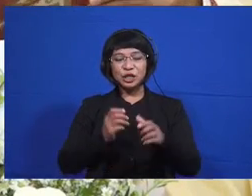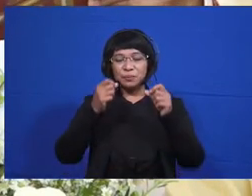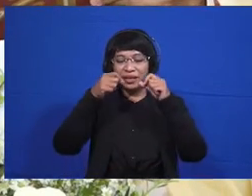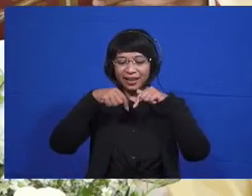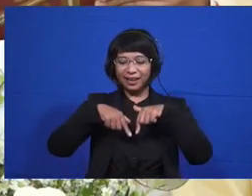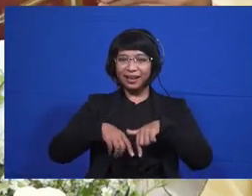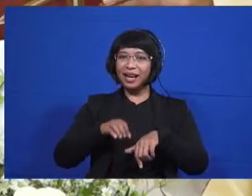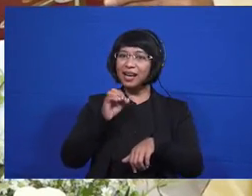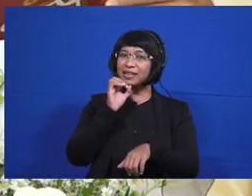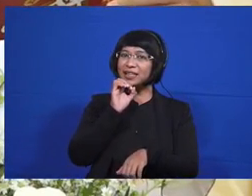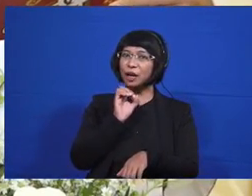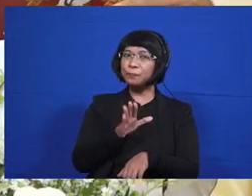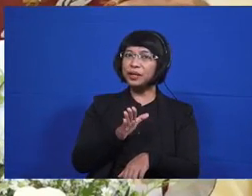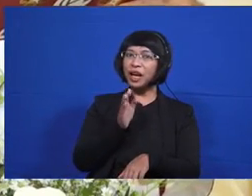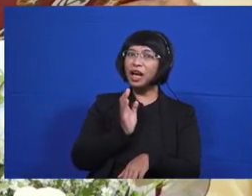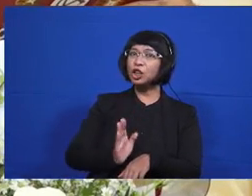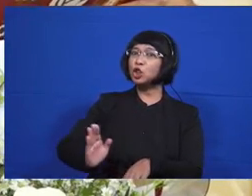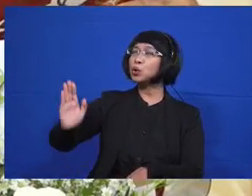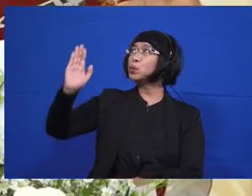Demikianlah sabda